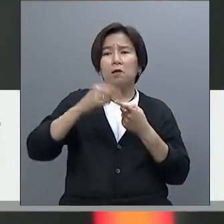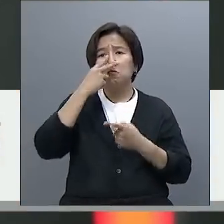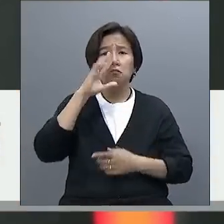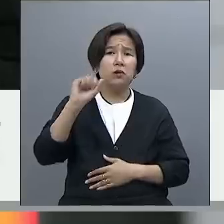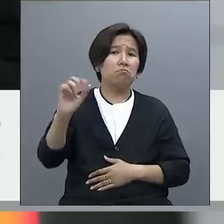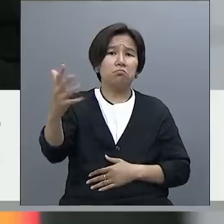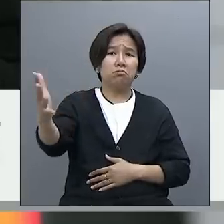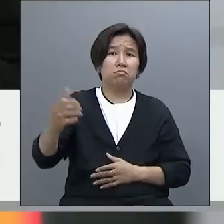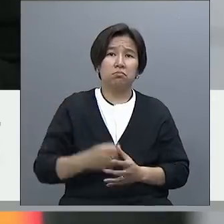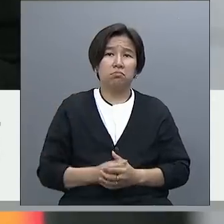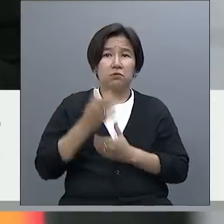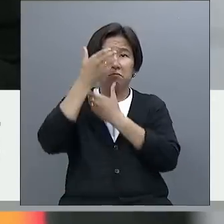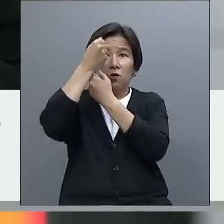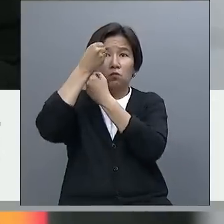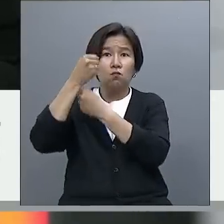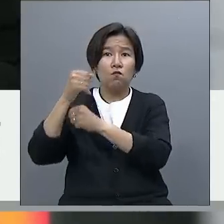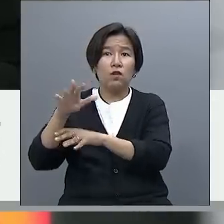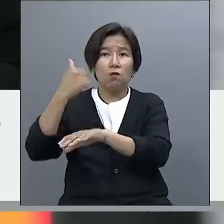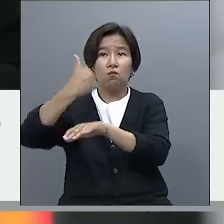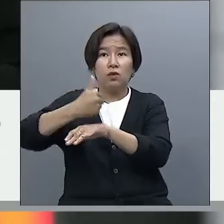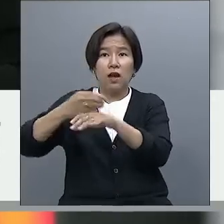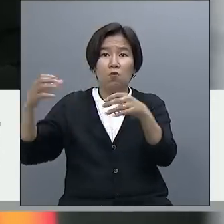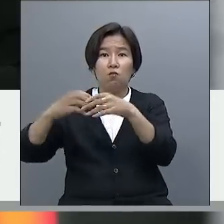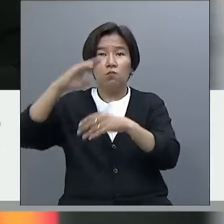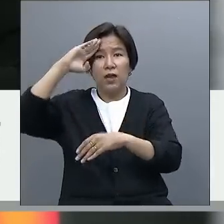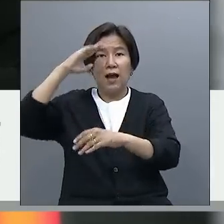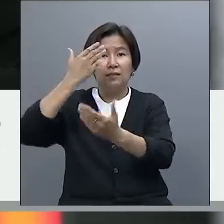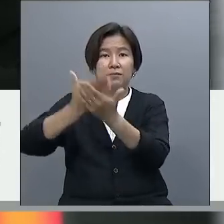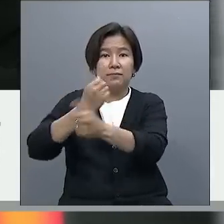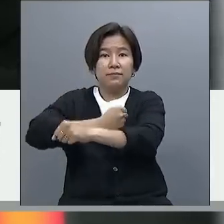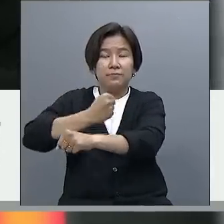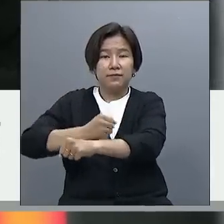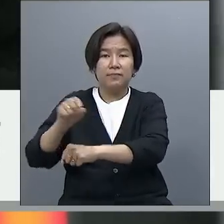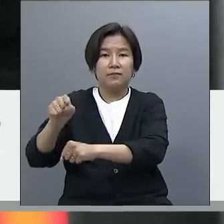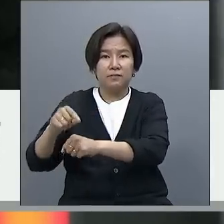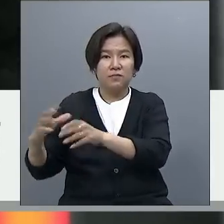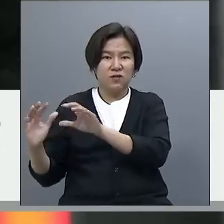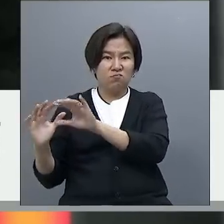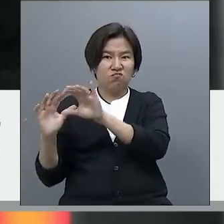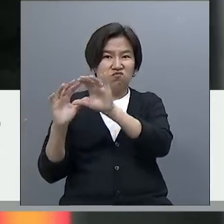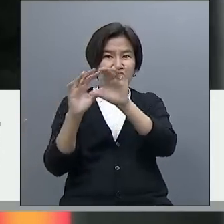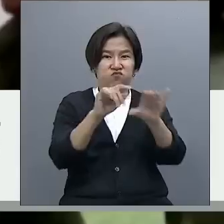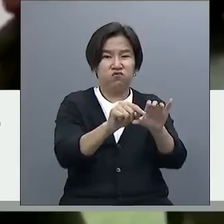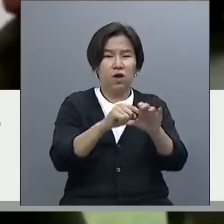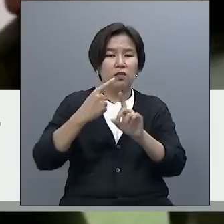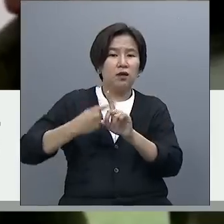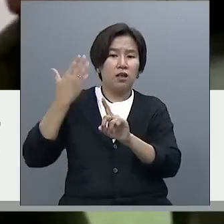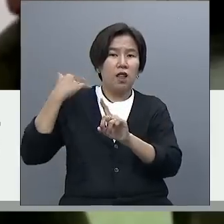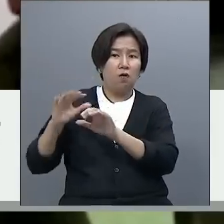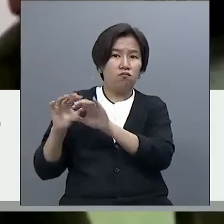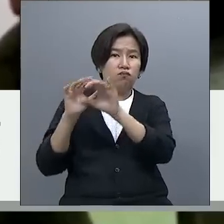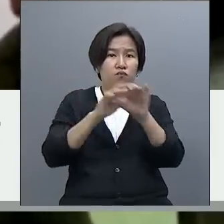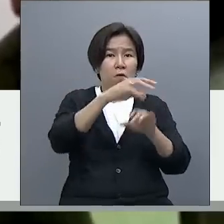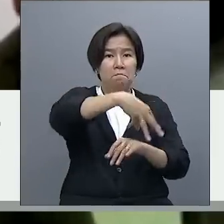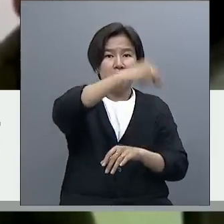ไหวของเยฟเกนีพริสโกซินหัวหน้ากลุ่มทหารรับจ้างวากเนอร์ที่เคลื่อนกำลังบุกมอสโกเมื่อเดือนที่แล้วค่ะนอกจากนี้ยัง